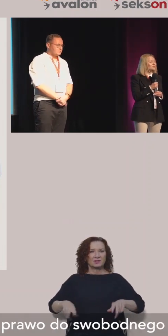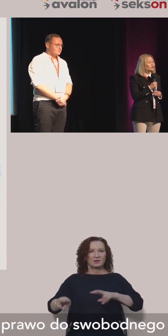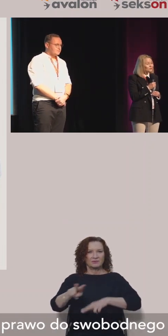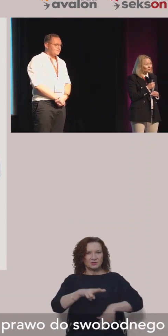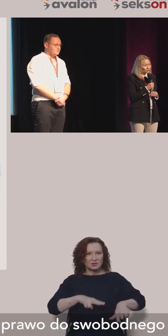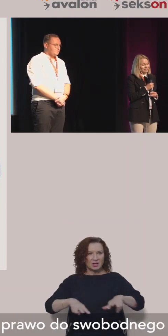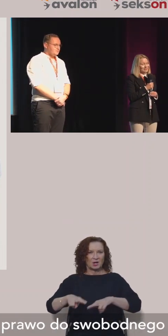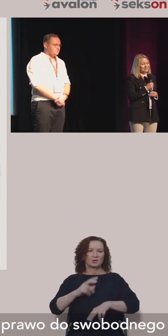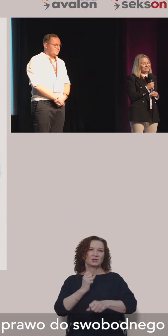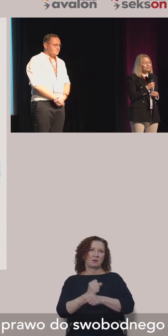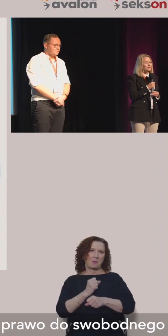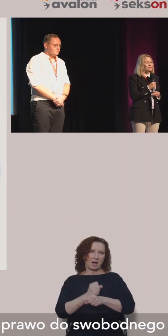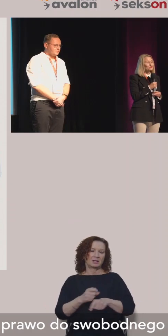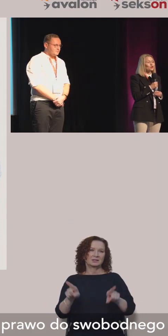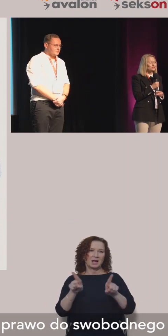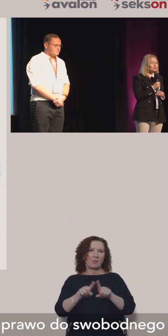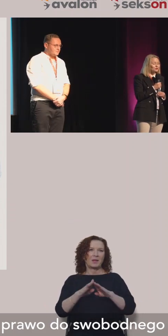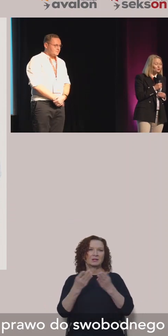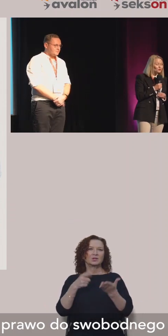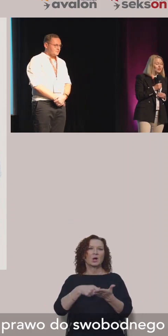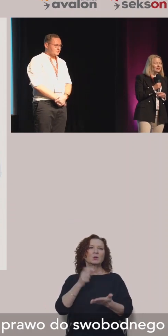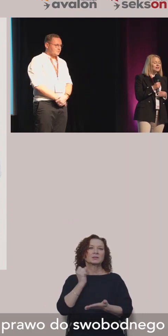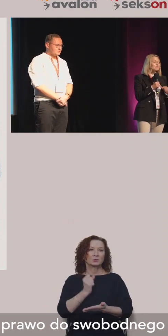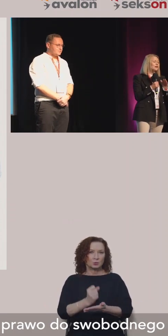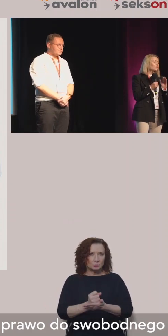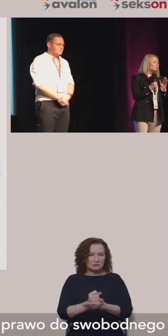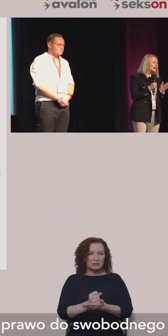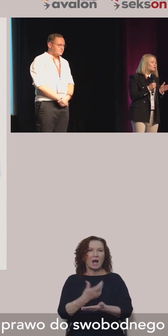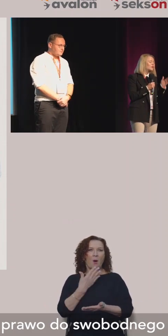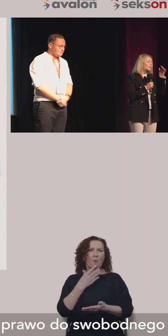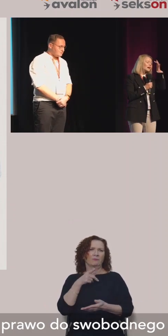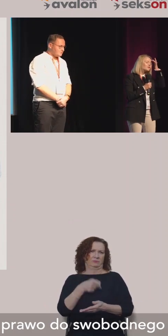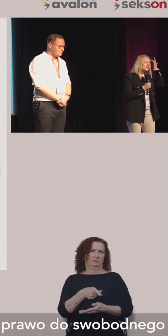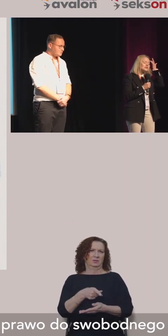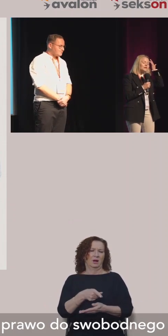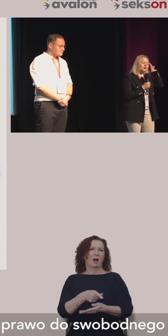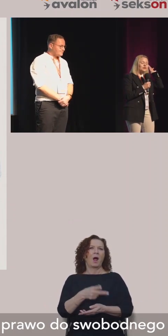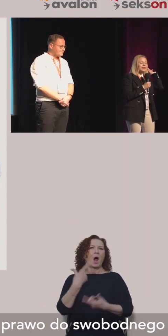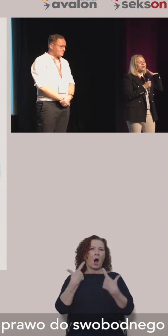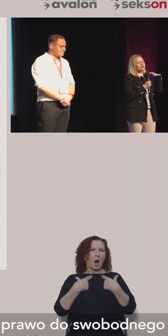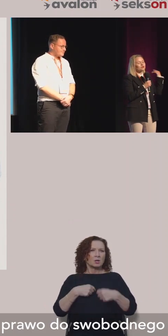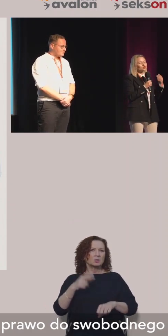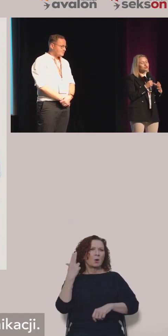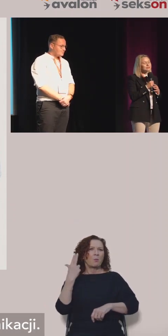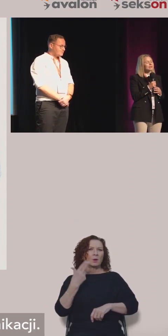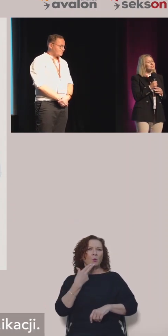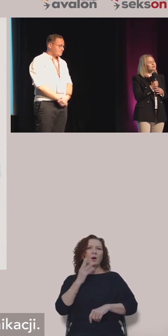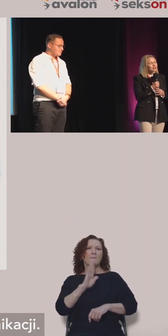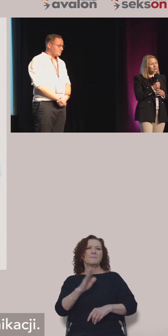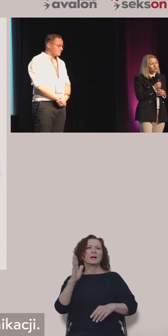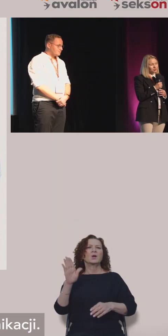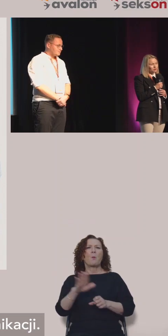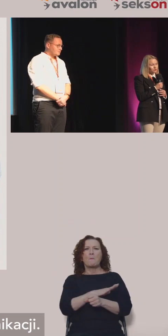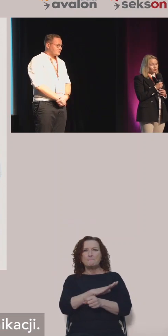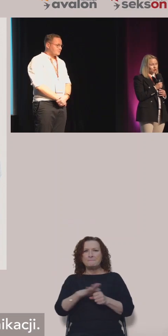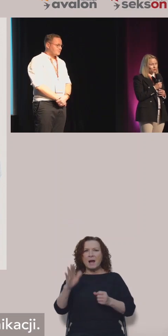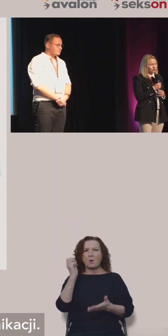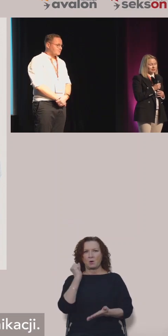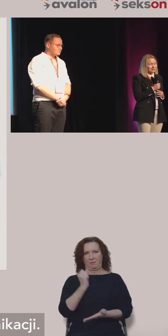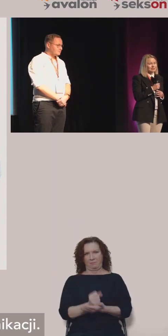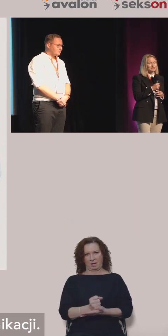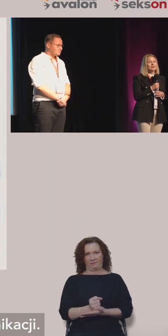także nawet Konstytucja zapewniają, że osoby głuche mają pełne prawo do swobodnego korzystania z wybranej przez siebie